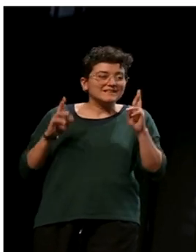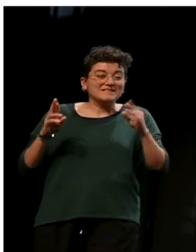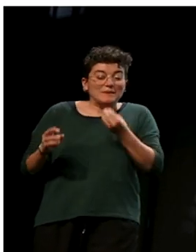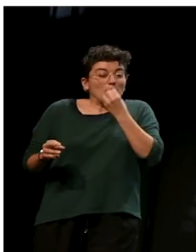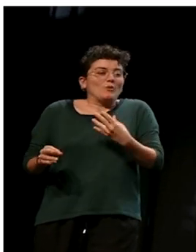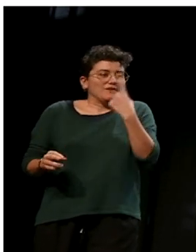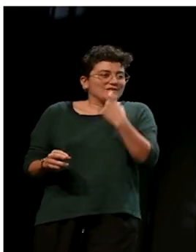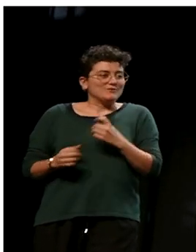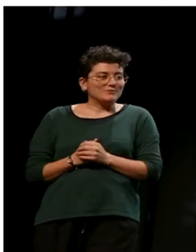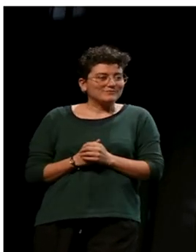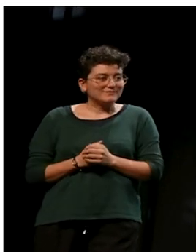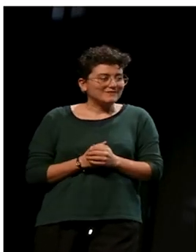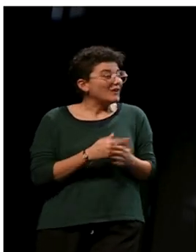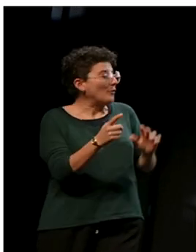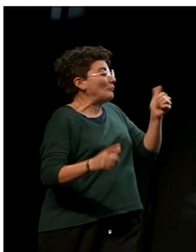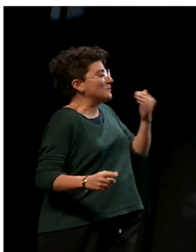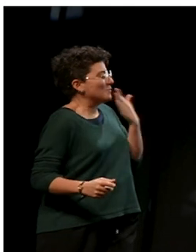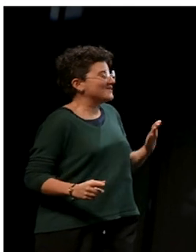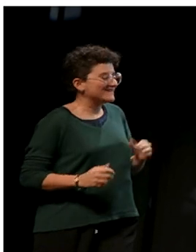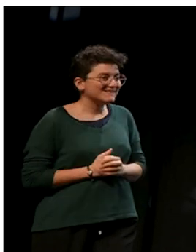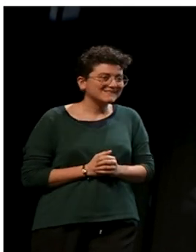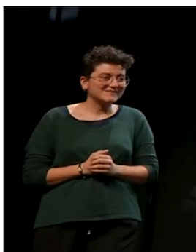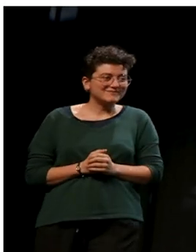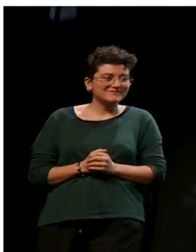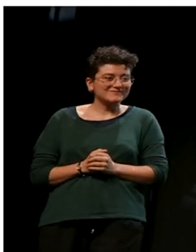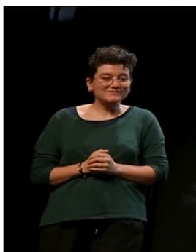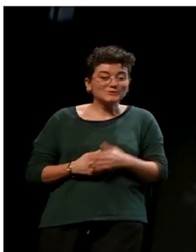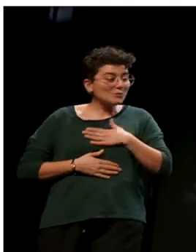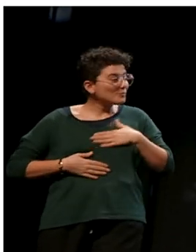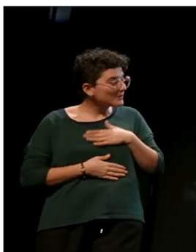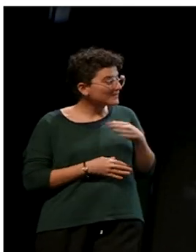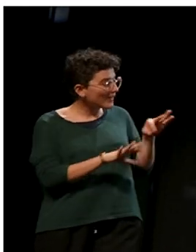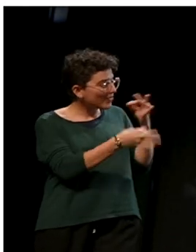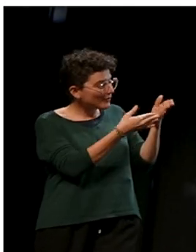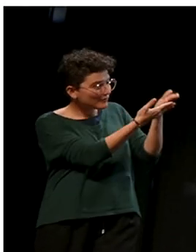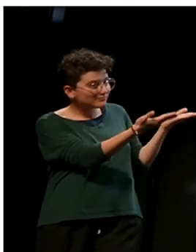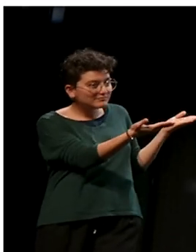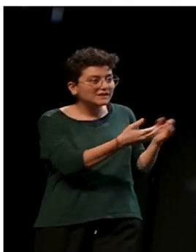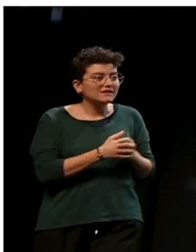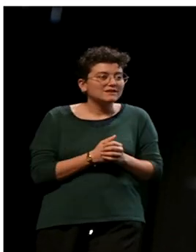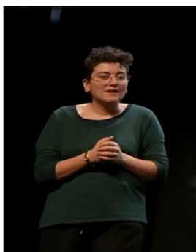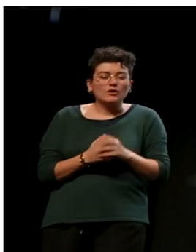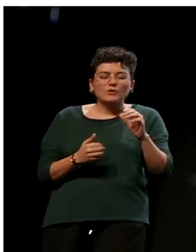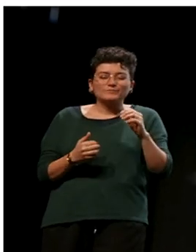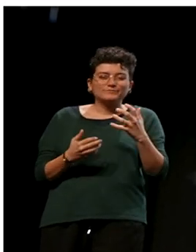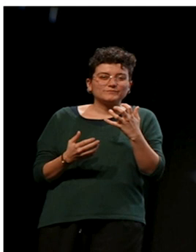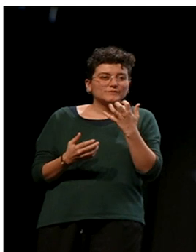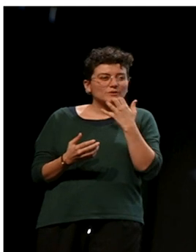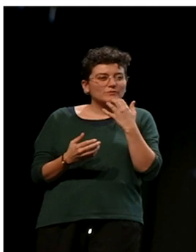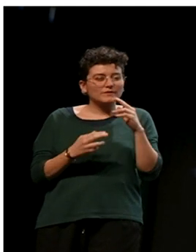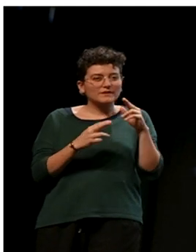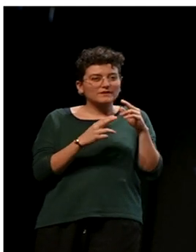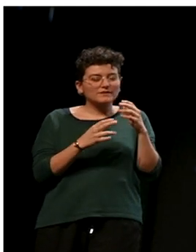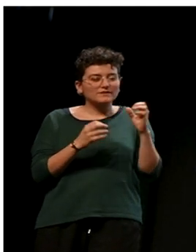Super, sans pression. Bah, déjà, bonjour. Voilà, c'est un plaisir de vous découvrir. Alors moi, je voulais réagir déjà à plusieurs choses. C'est notamment quand vous avez